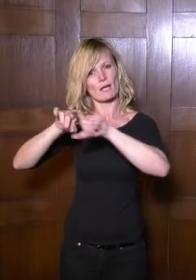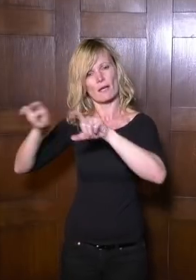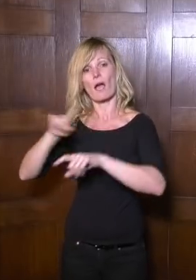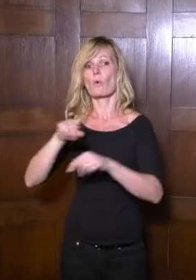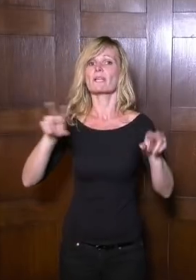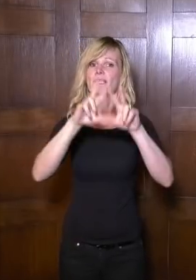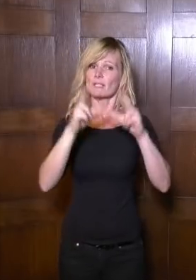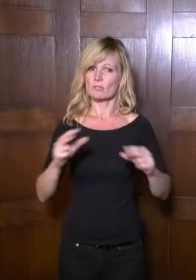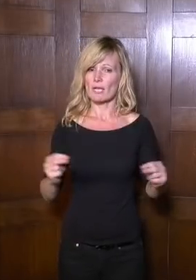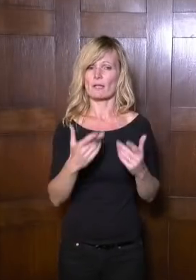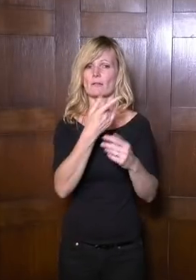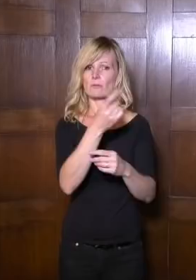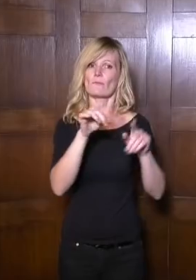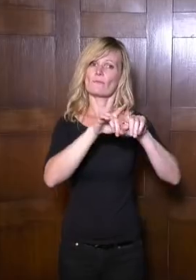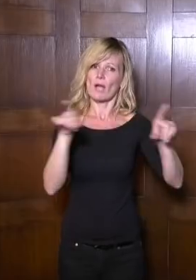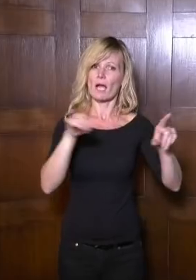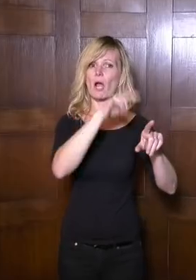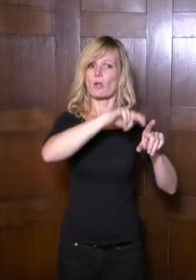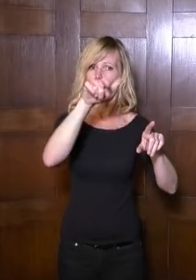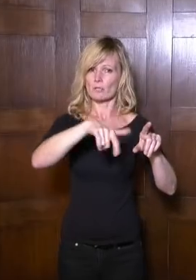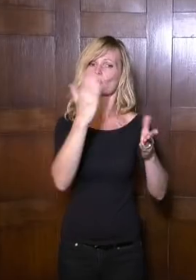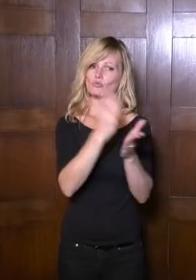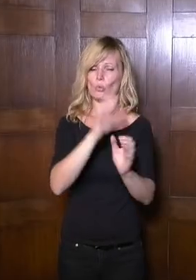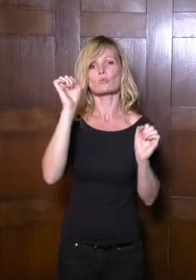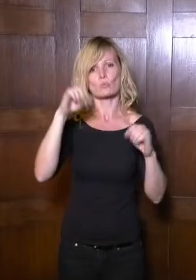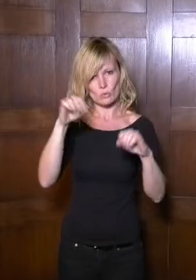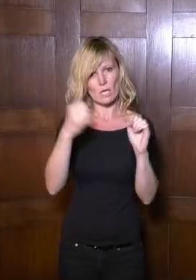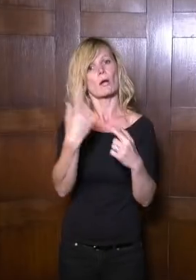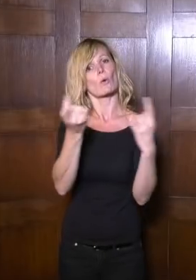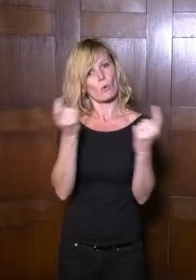international anerkannte Fachleute zugesagt.